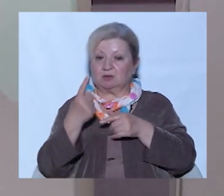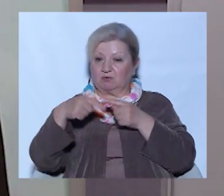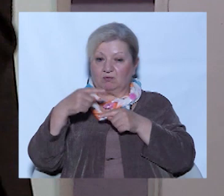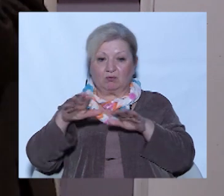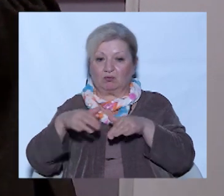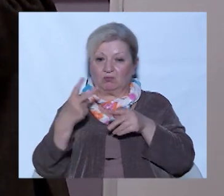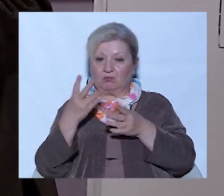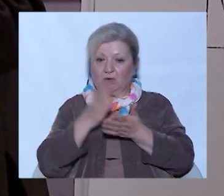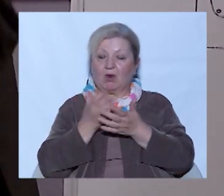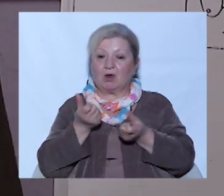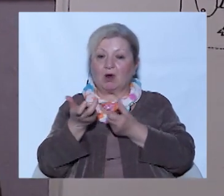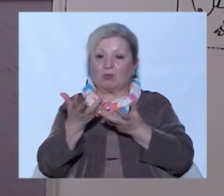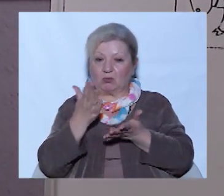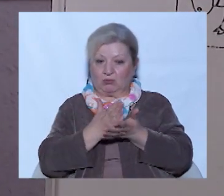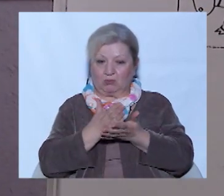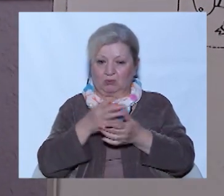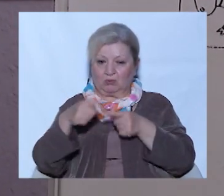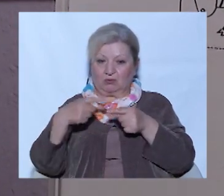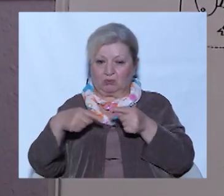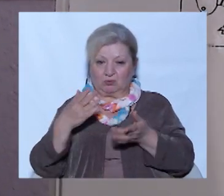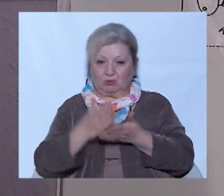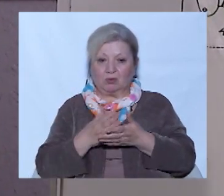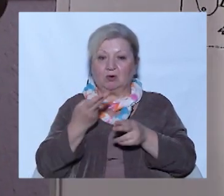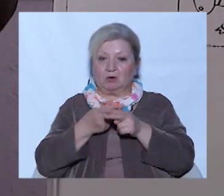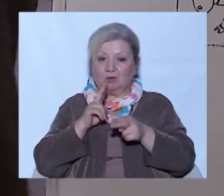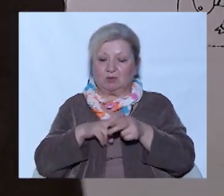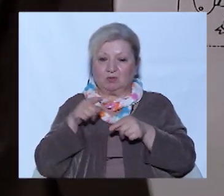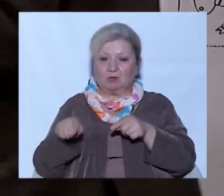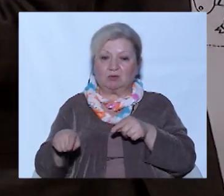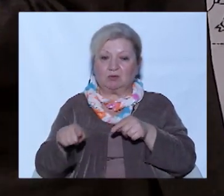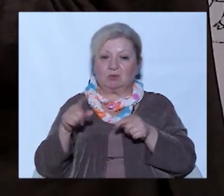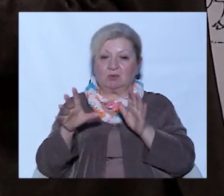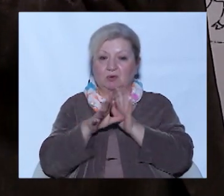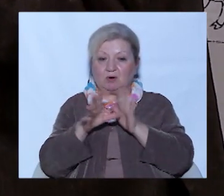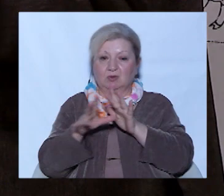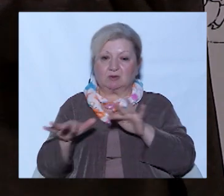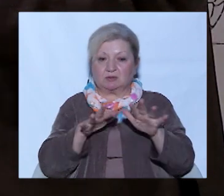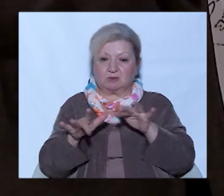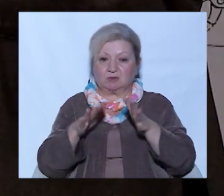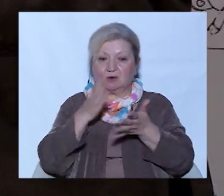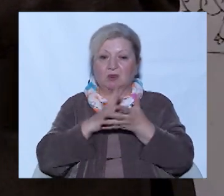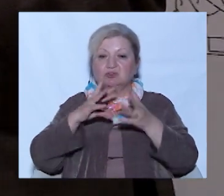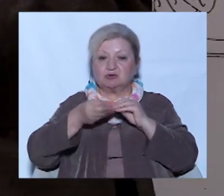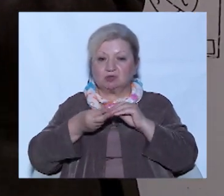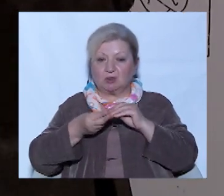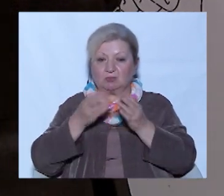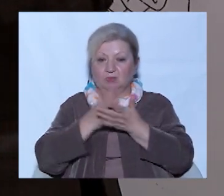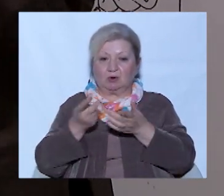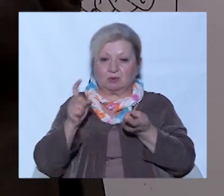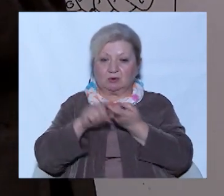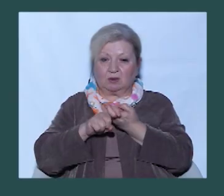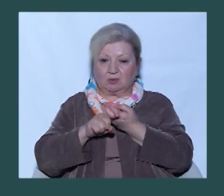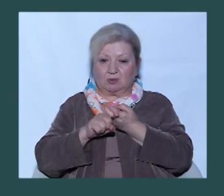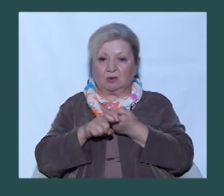მაგრამ ერთი ხვია ხო არა გვაქვს აქ? რაღაცა რაოდენობა ხვიების. საქმეც მაგაშია, რომ ელექტრომამოძრავებელი ძალა